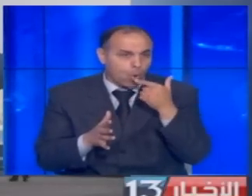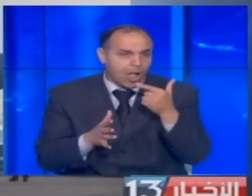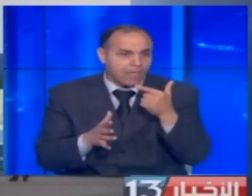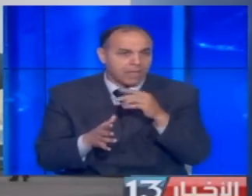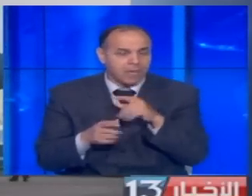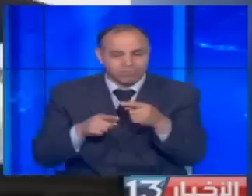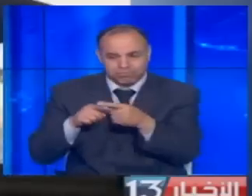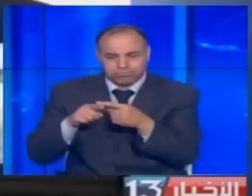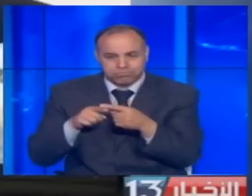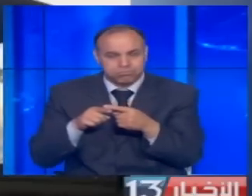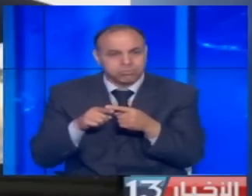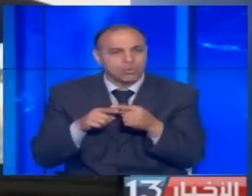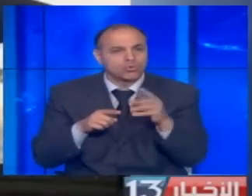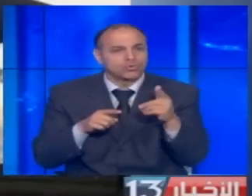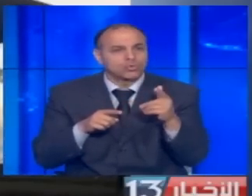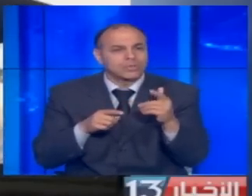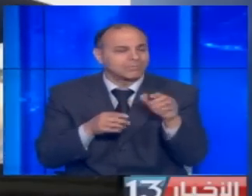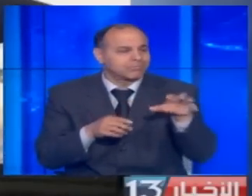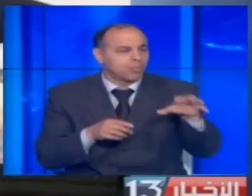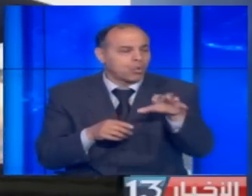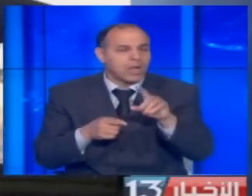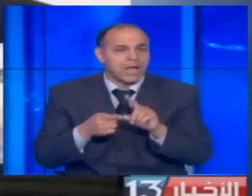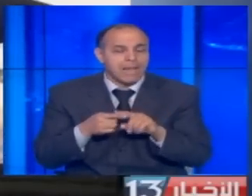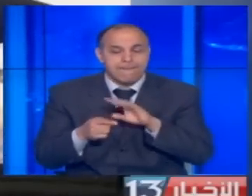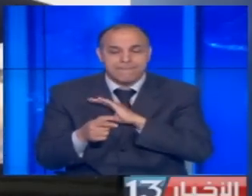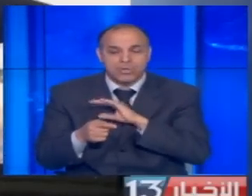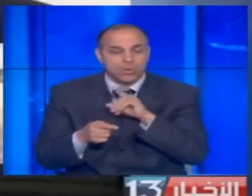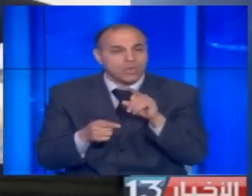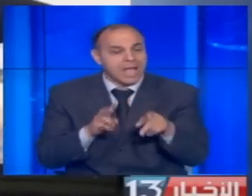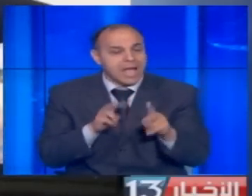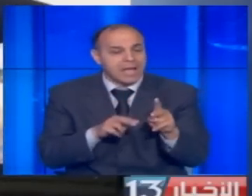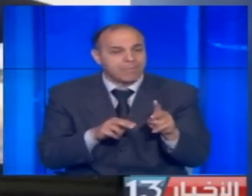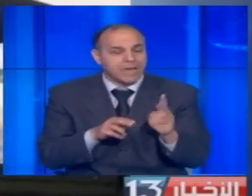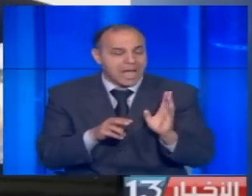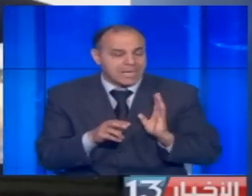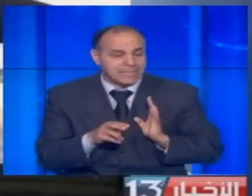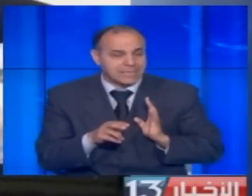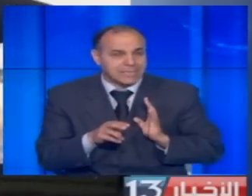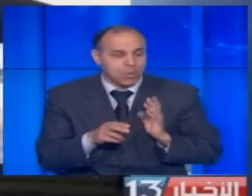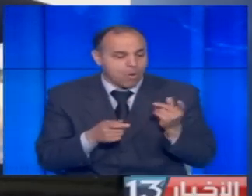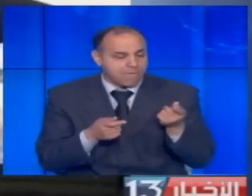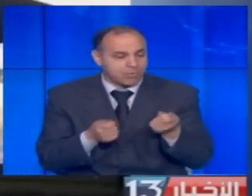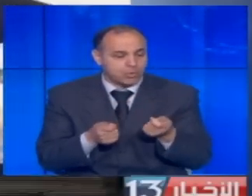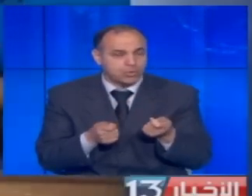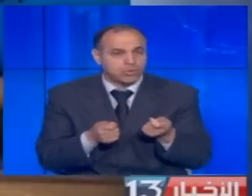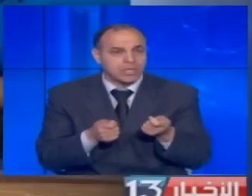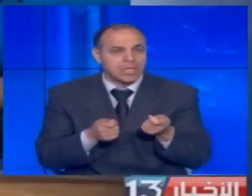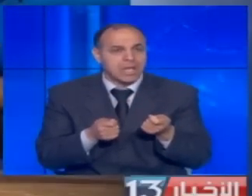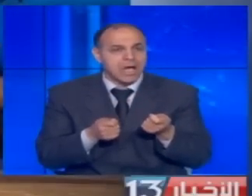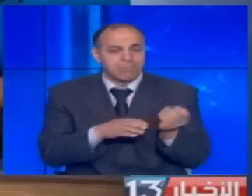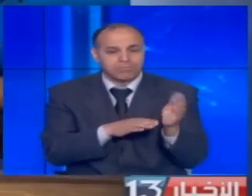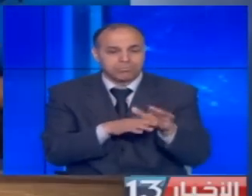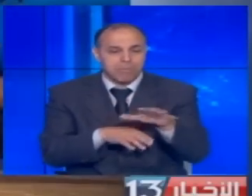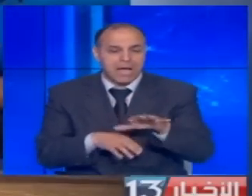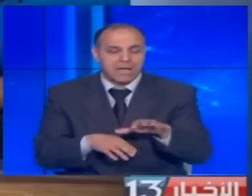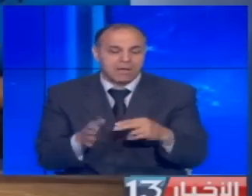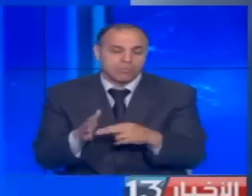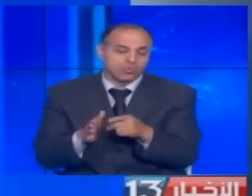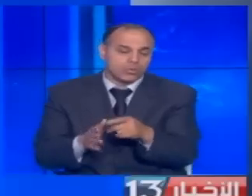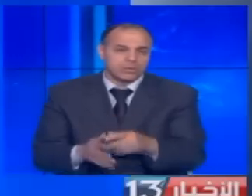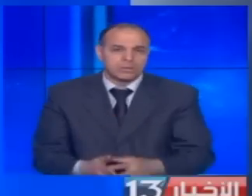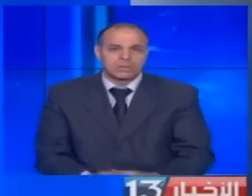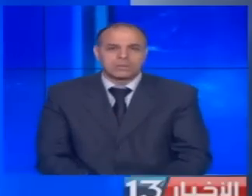حلفائها وشركائها الاقليميون مسؤوليه اكبر عسكريا وماليا من اجل تامين المنطقه